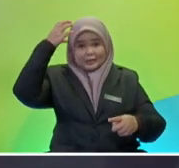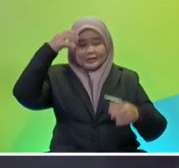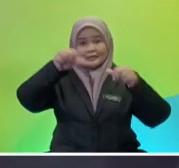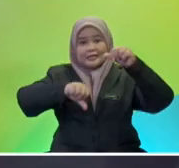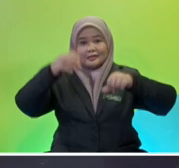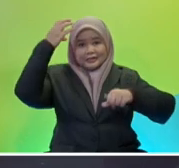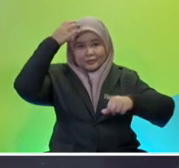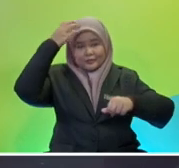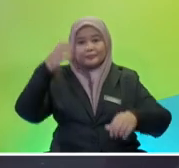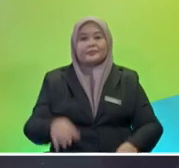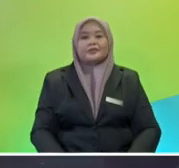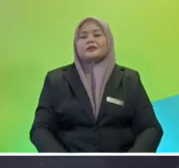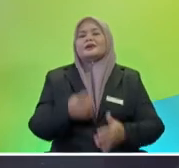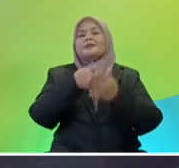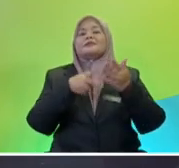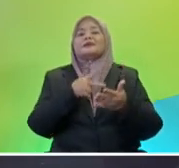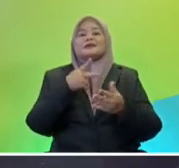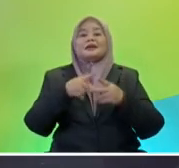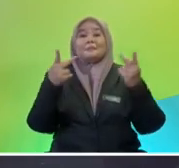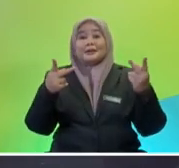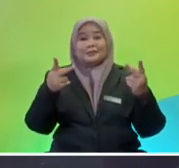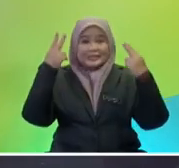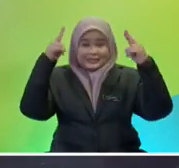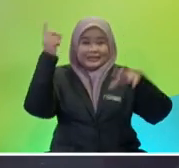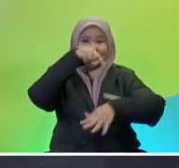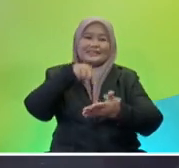Warahmatullahi Apa kabar hari ini